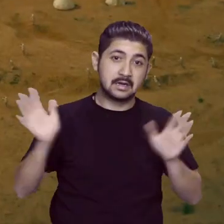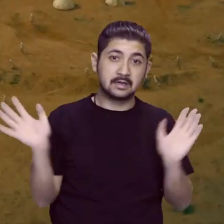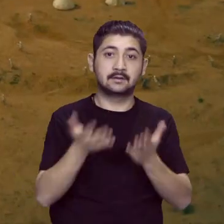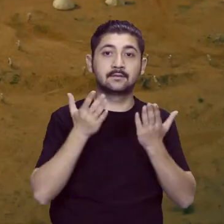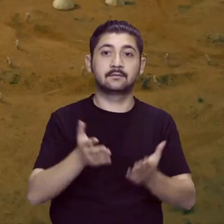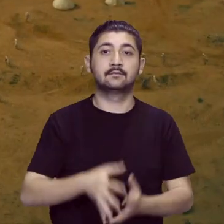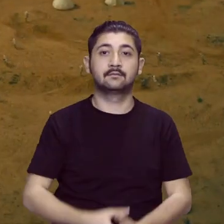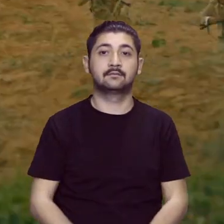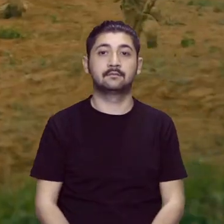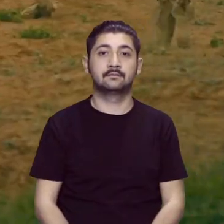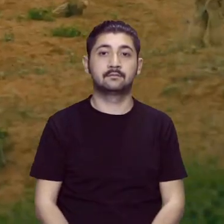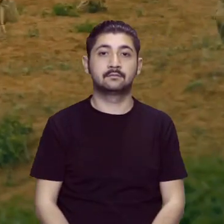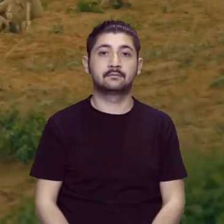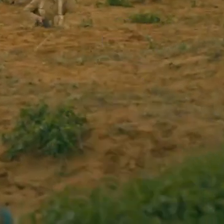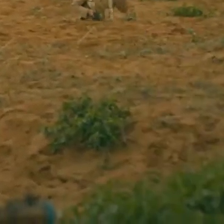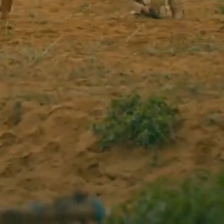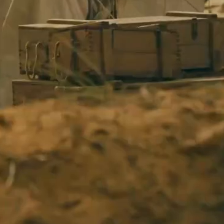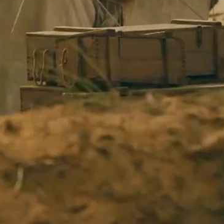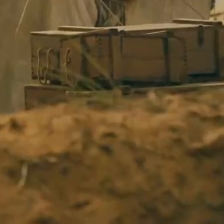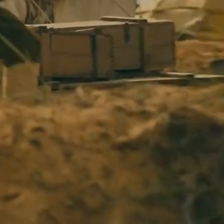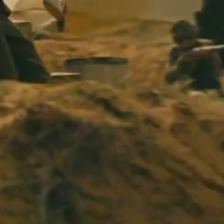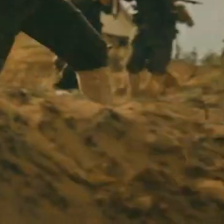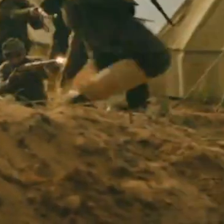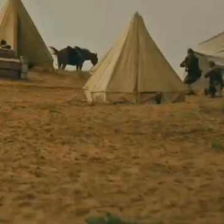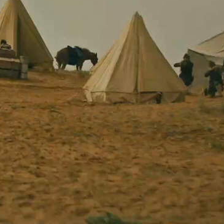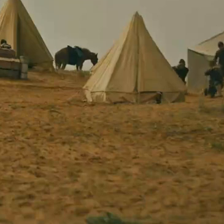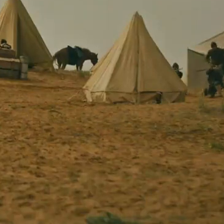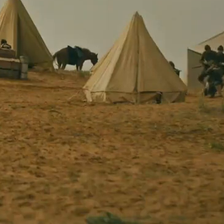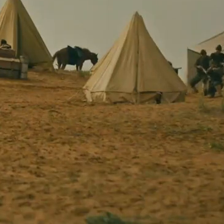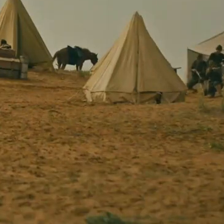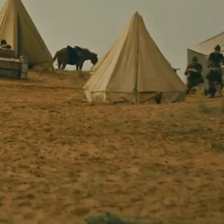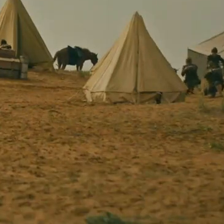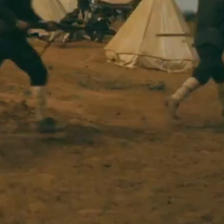Kuş bakışı etrafı kuşatılan bir karargah.